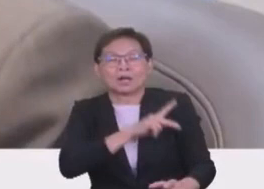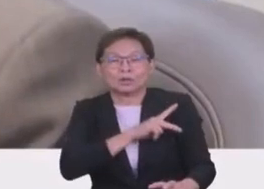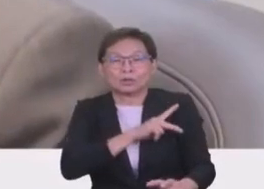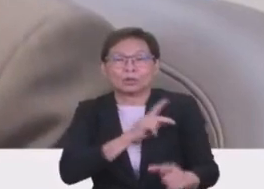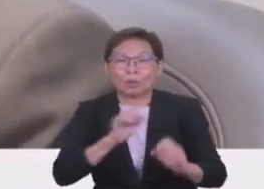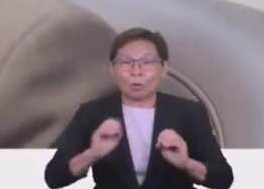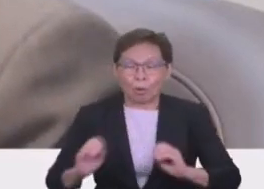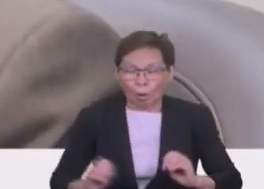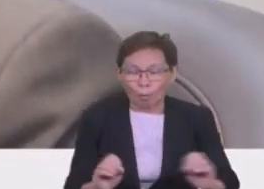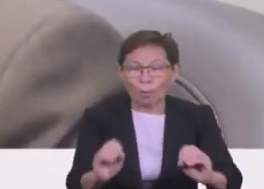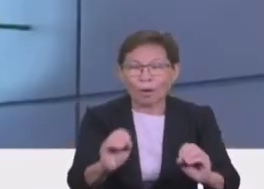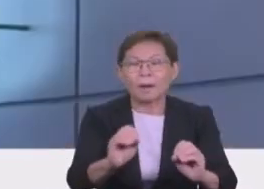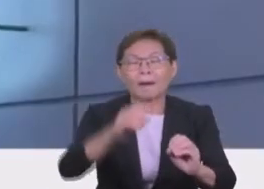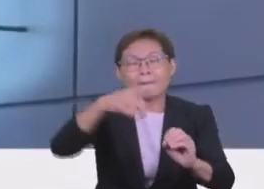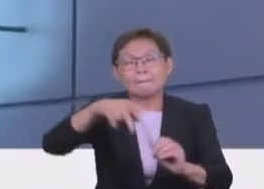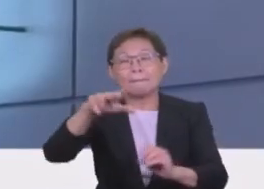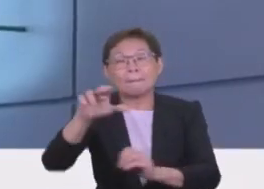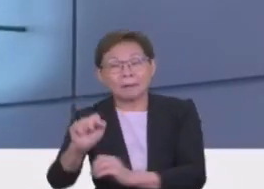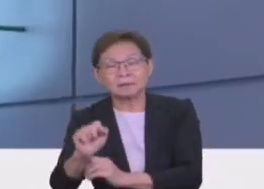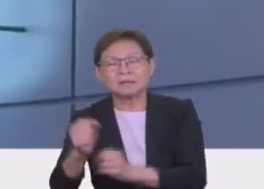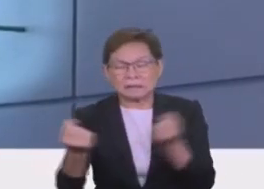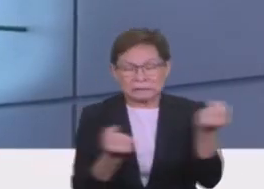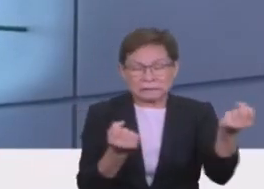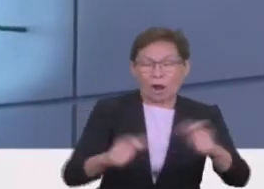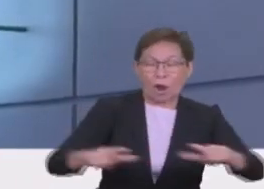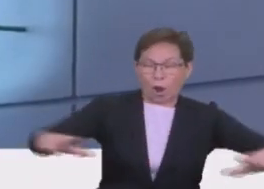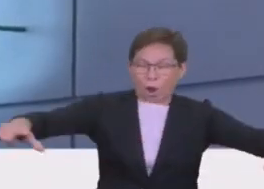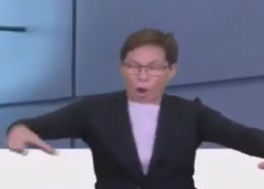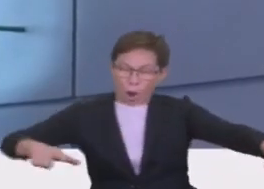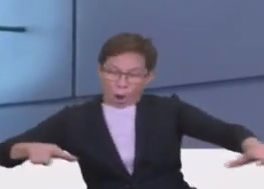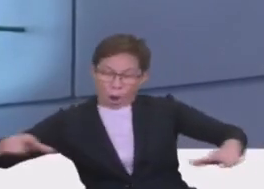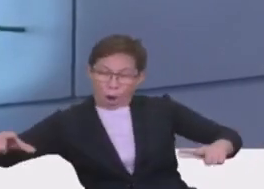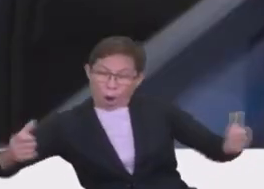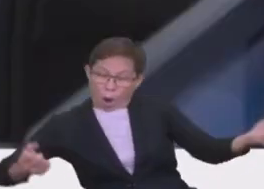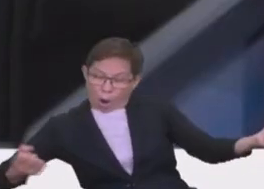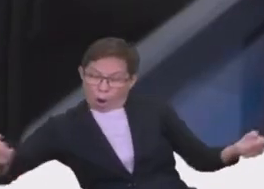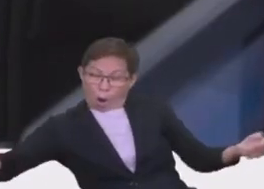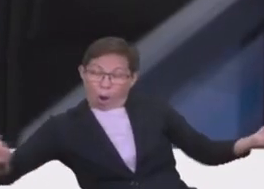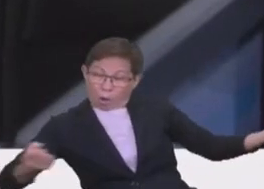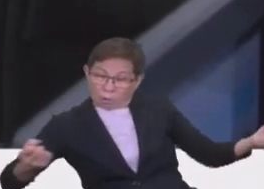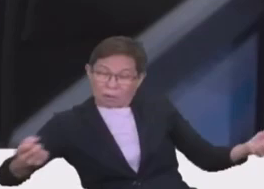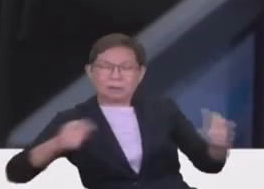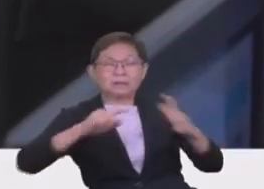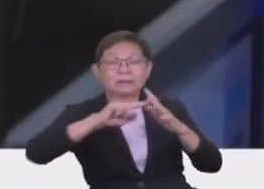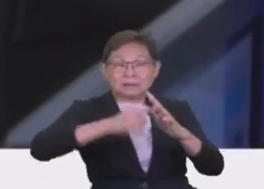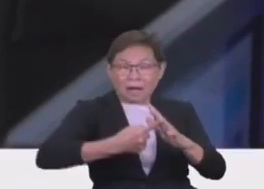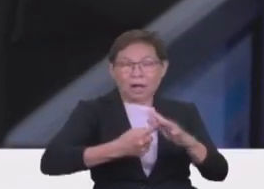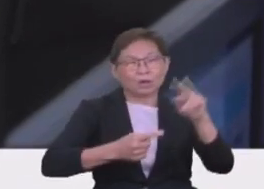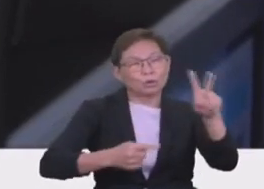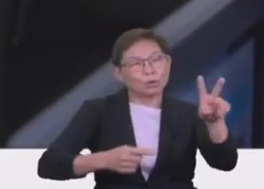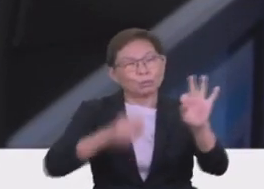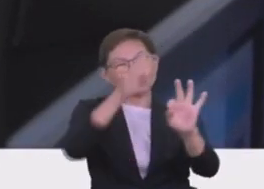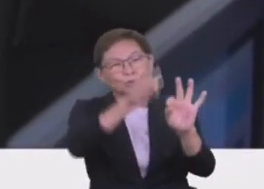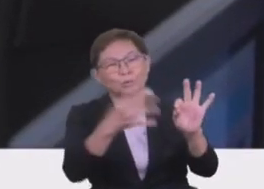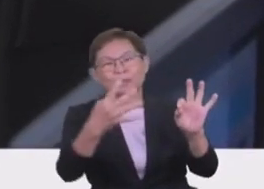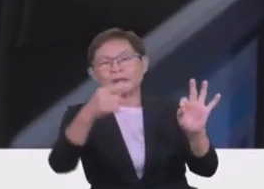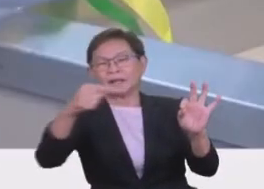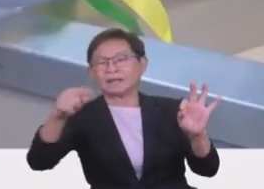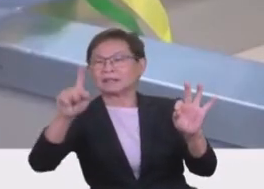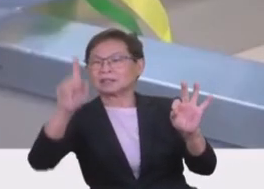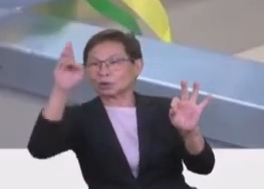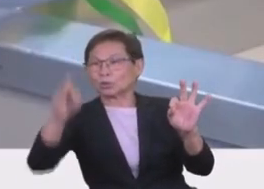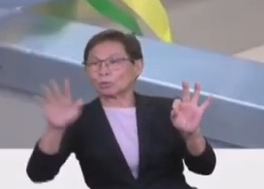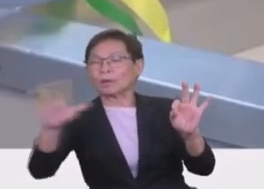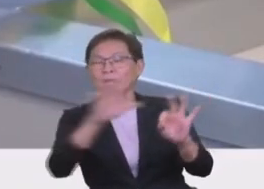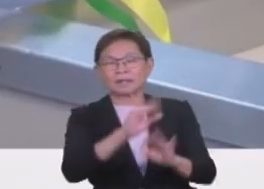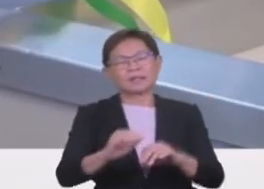Berhad, Muhammad Yusof Aziz, larangan kenderaan berat di lebuh raya kendalian PLUS juga berkuat kuasa 29 April hingga 1 Mei